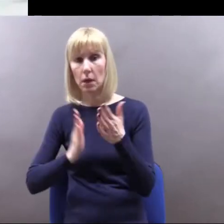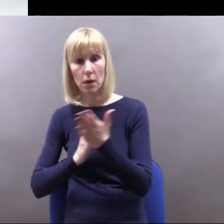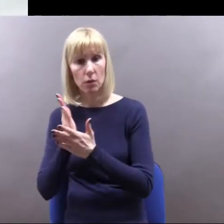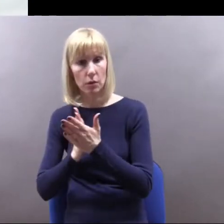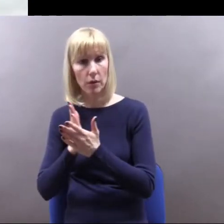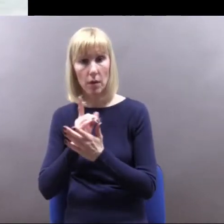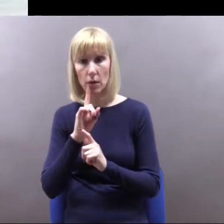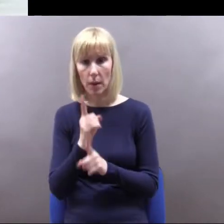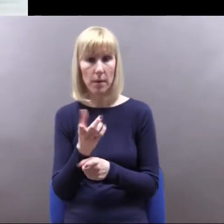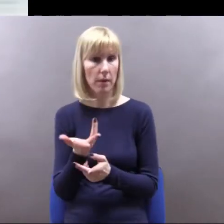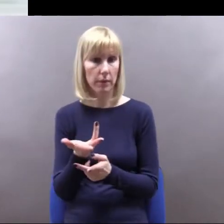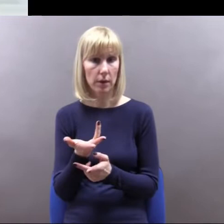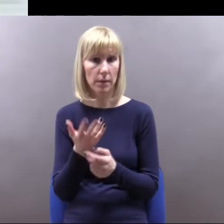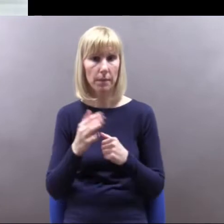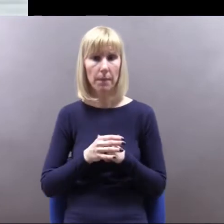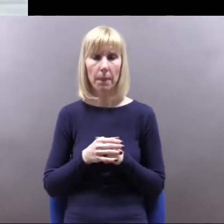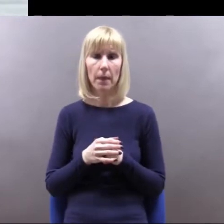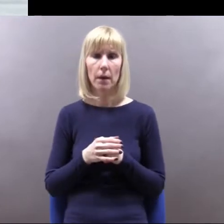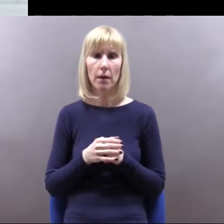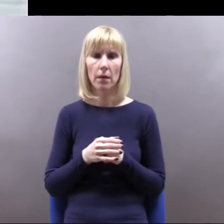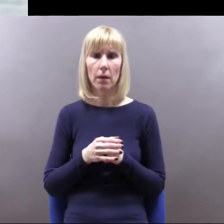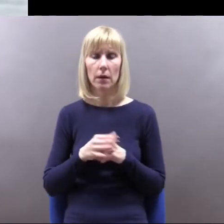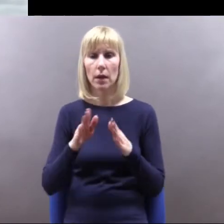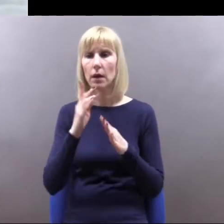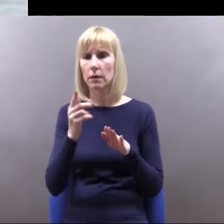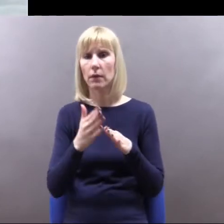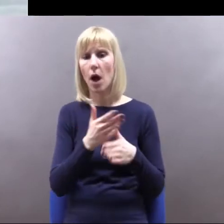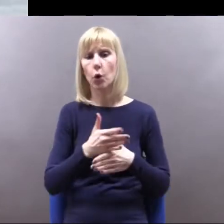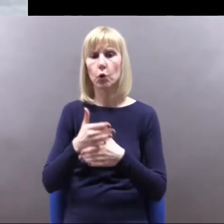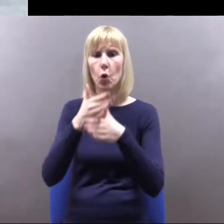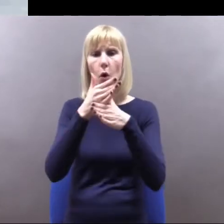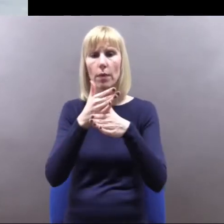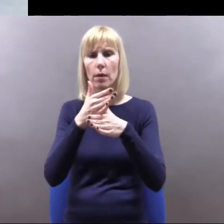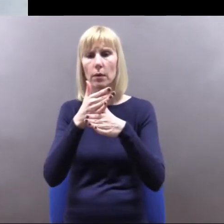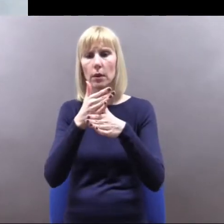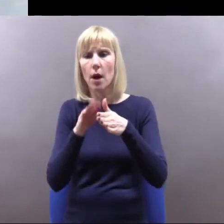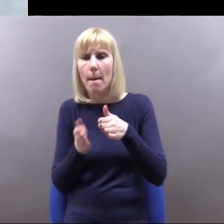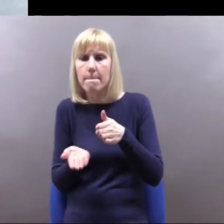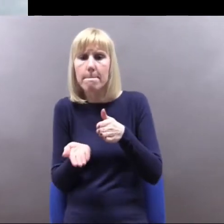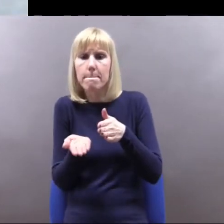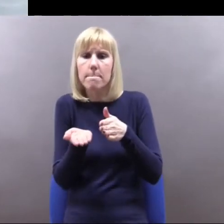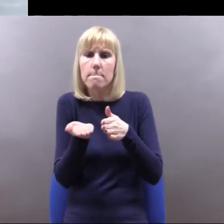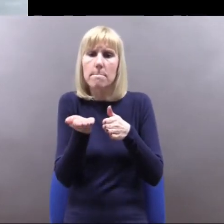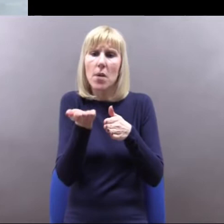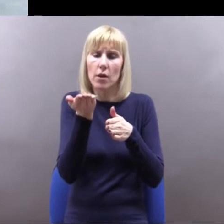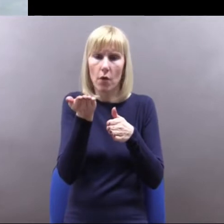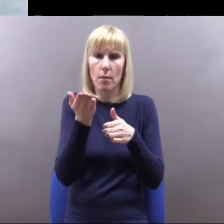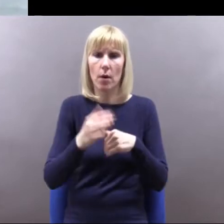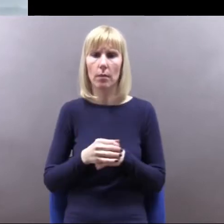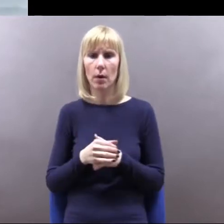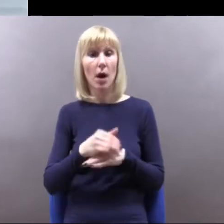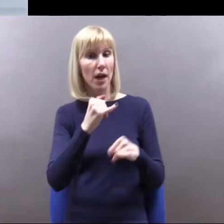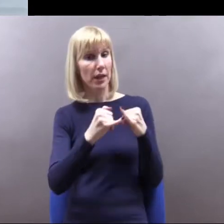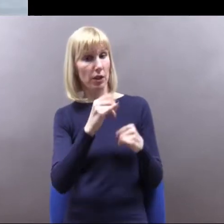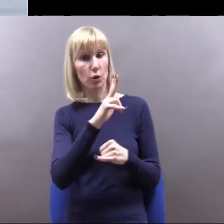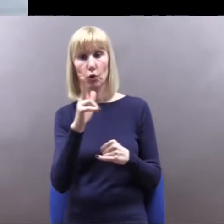w wielu miejscach jest używany, jest platforma przyschodowa tak zwana. Tu oczywiście, jeśli